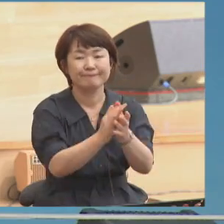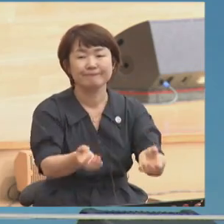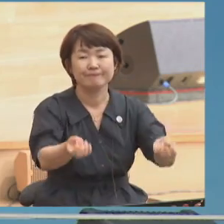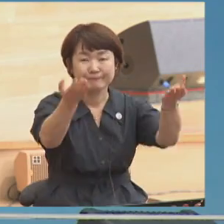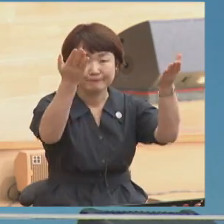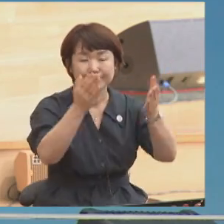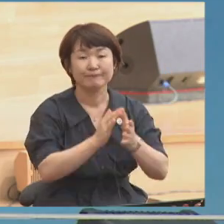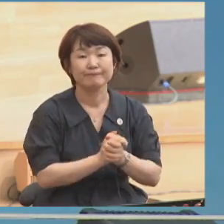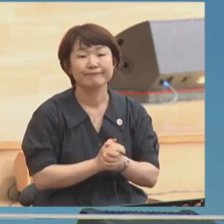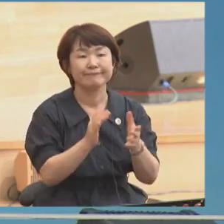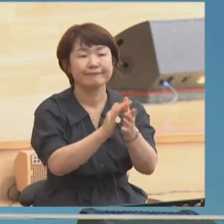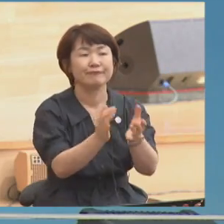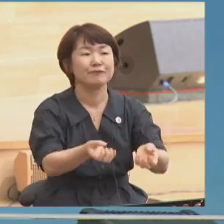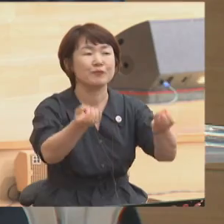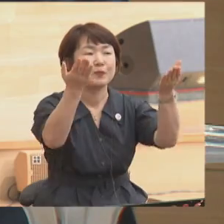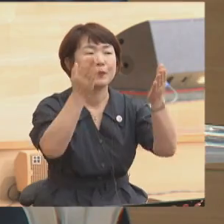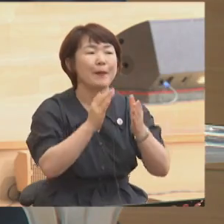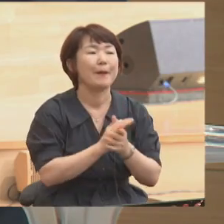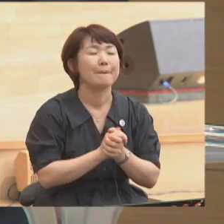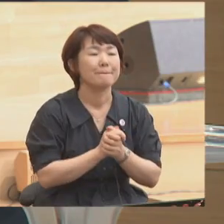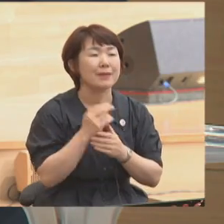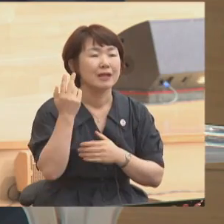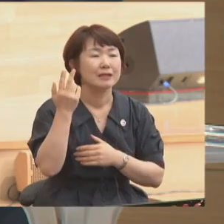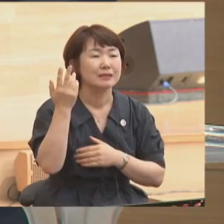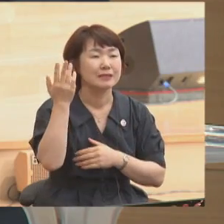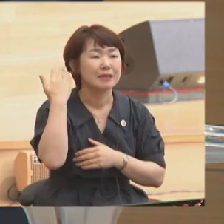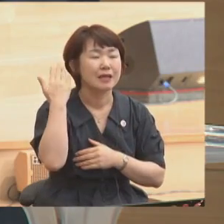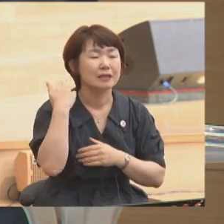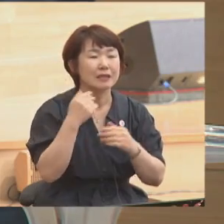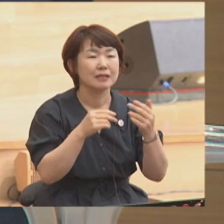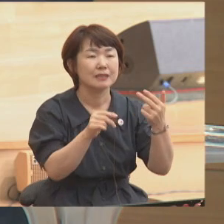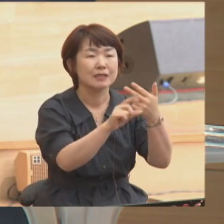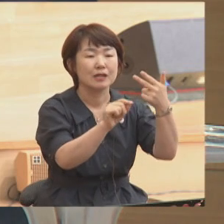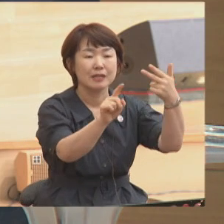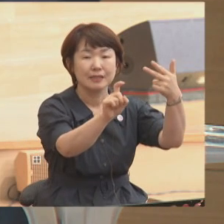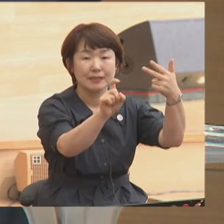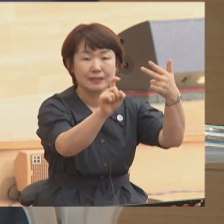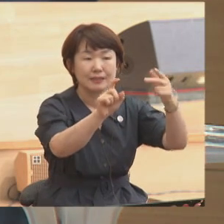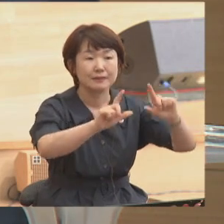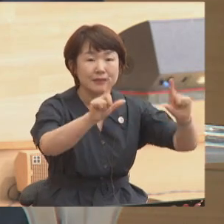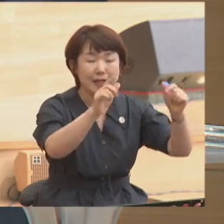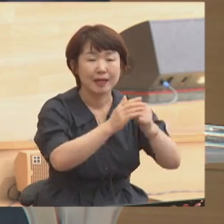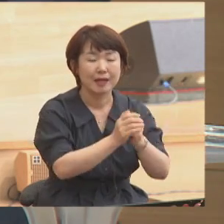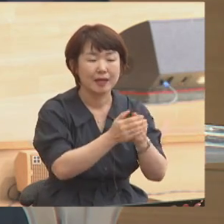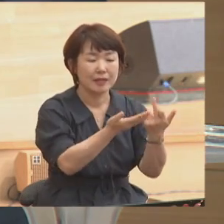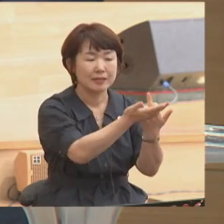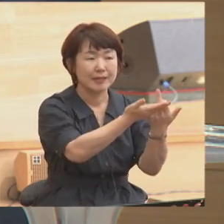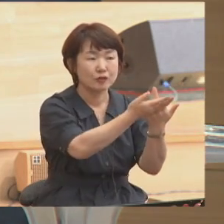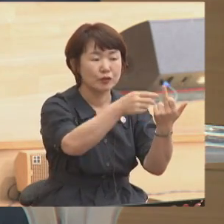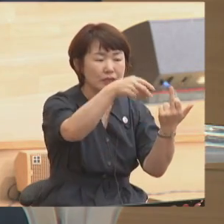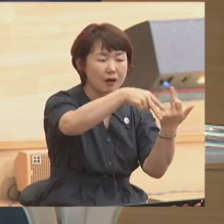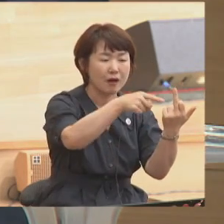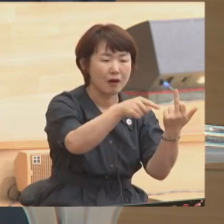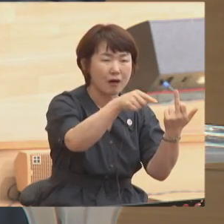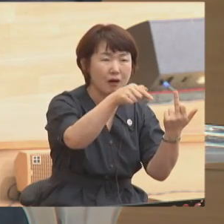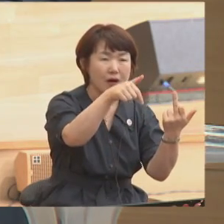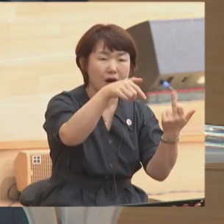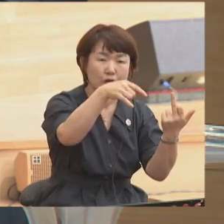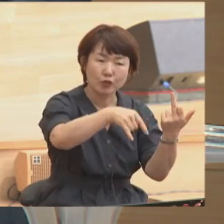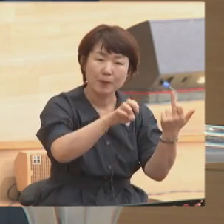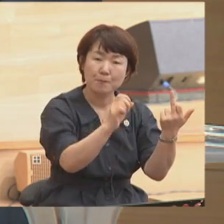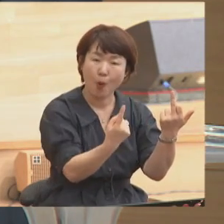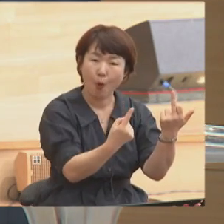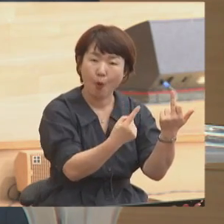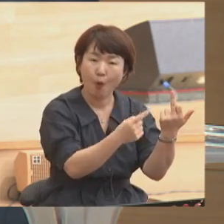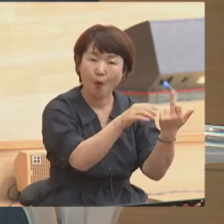할렐루야. 아멘. 할렐루야. 아멘. 지난 7월 10일 날 서귀포 제주도 제주